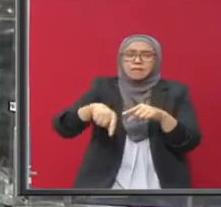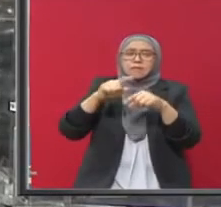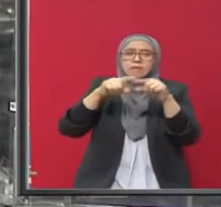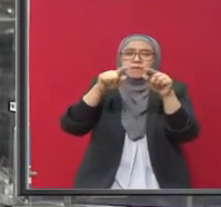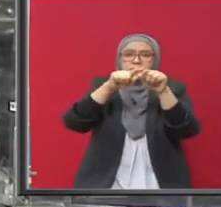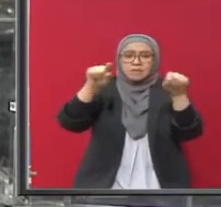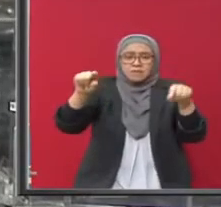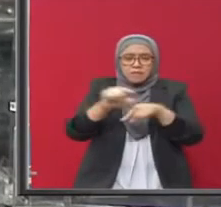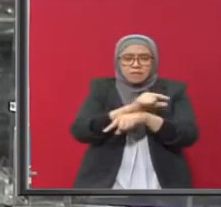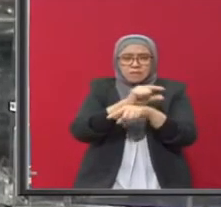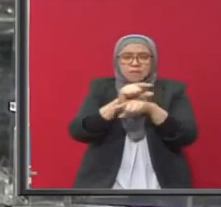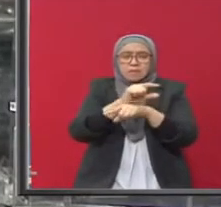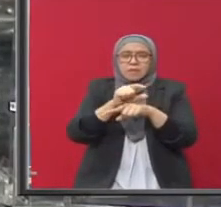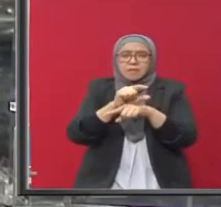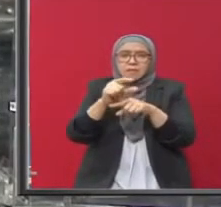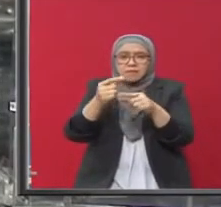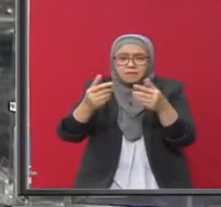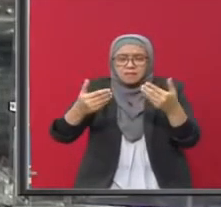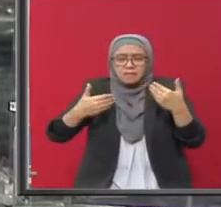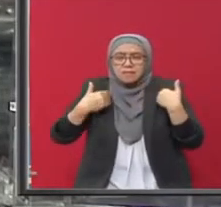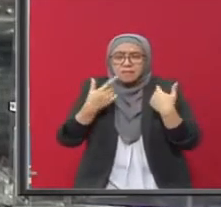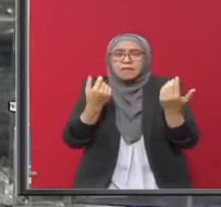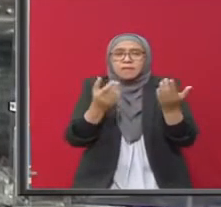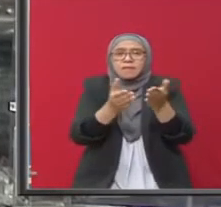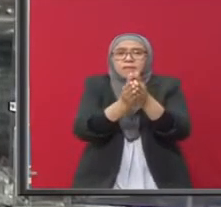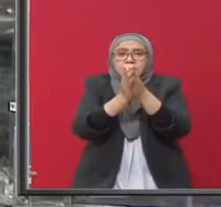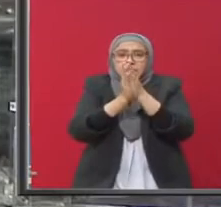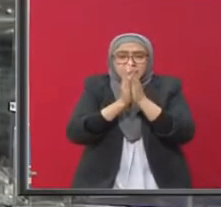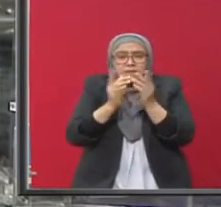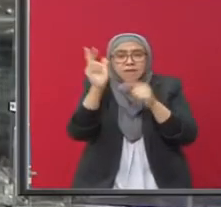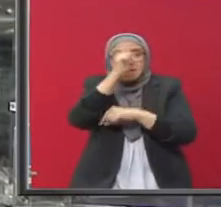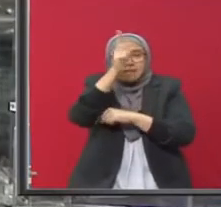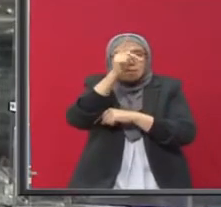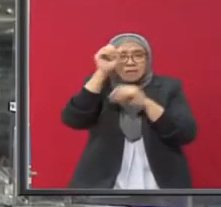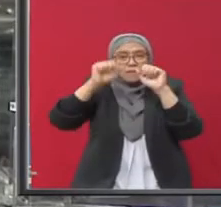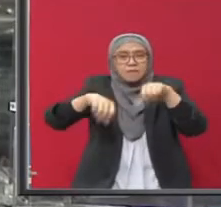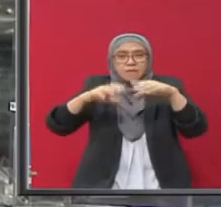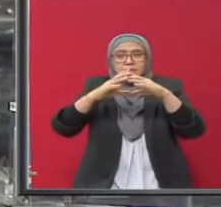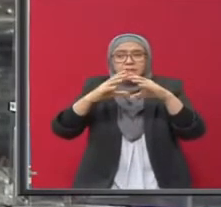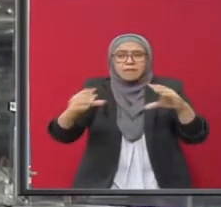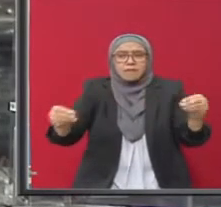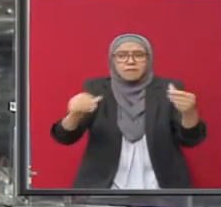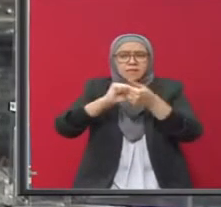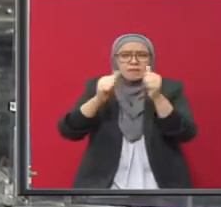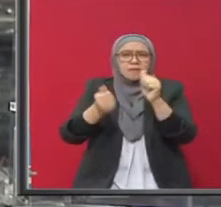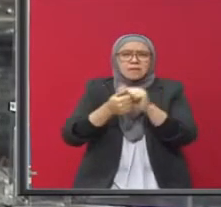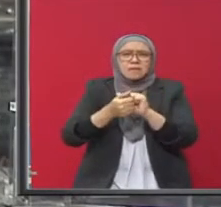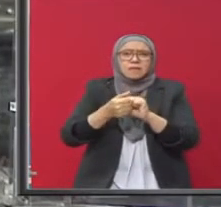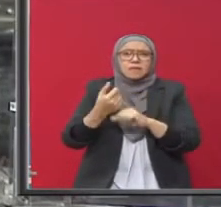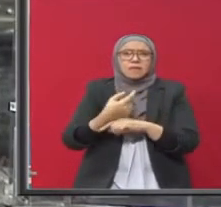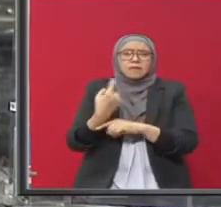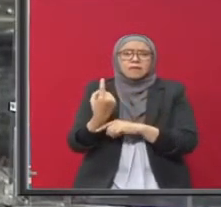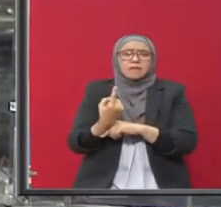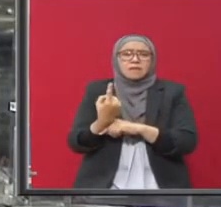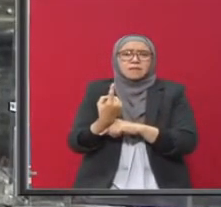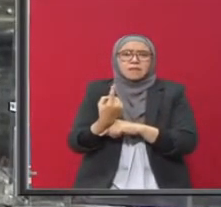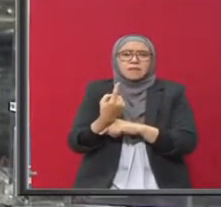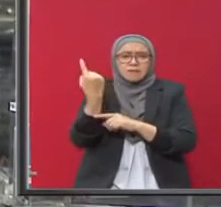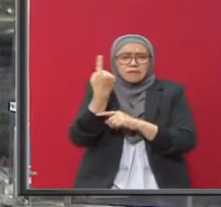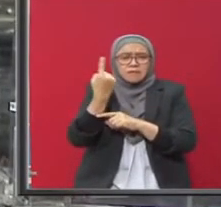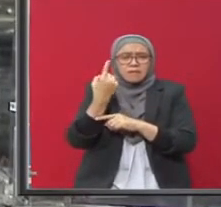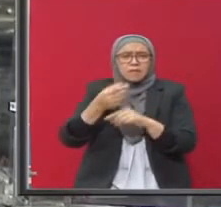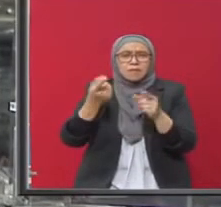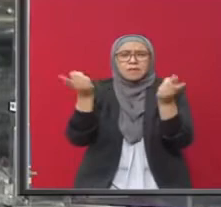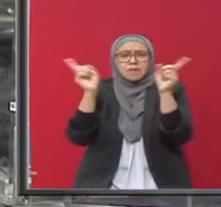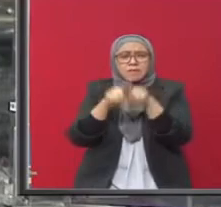Cumanya saya ingin kerajaan juga menyelesaikan masalah sering berlaku dropcom di LPT2